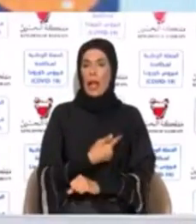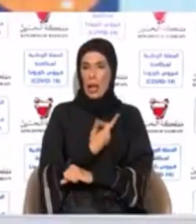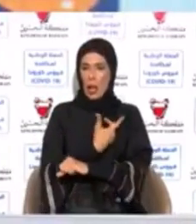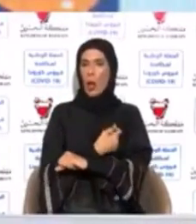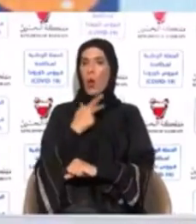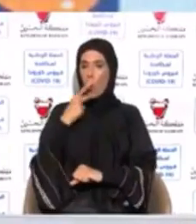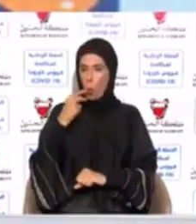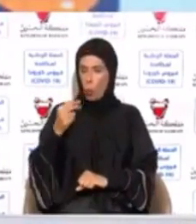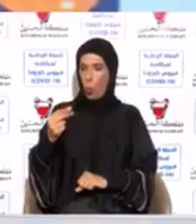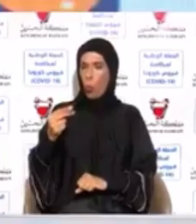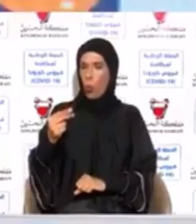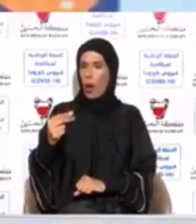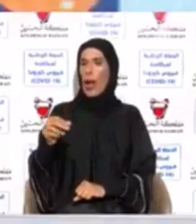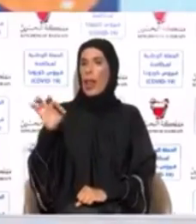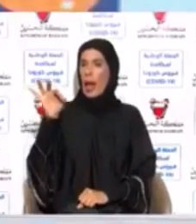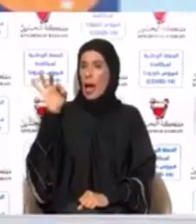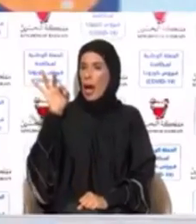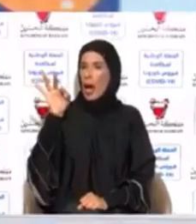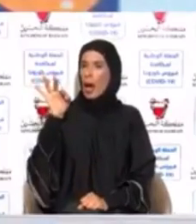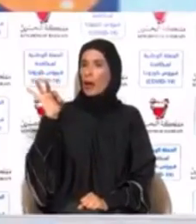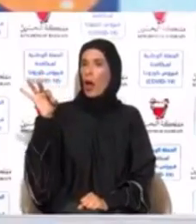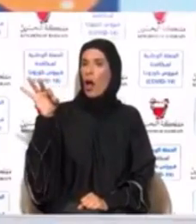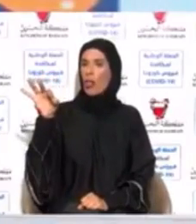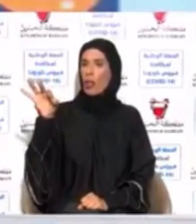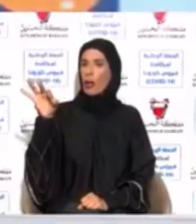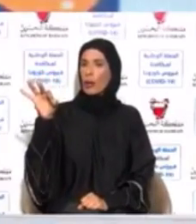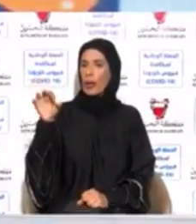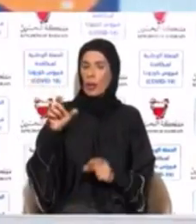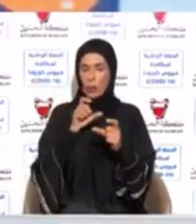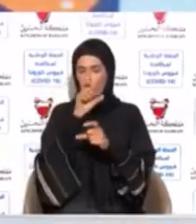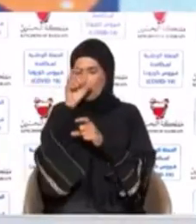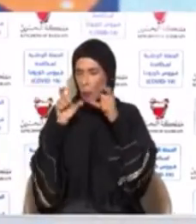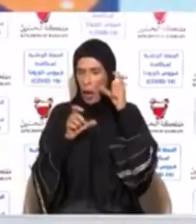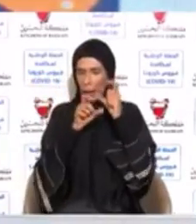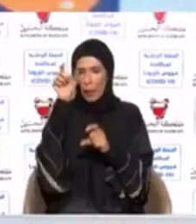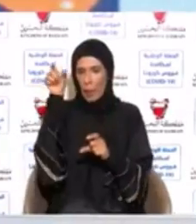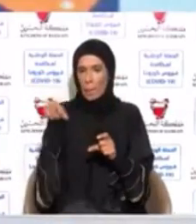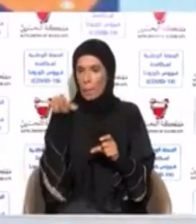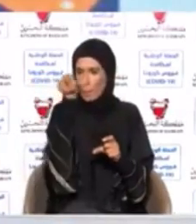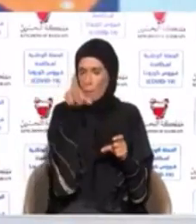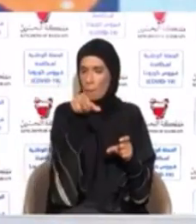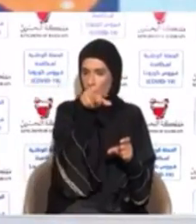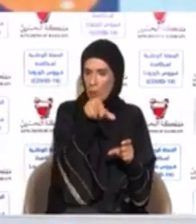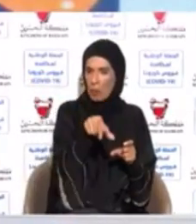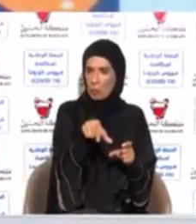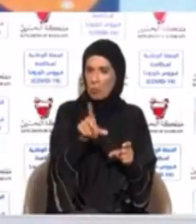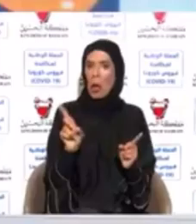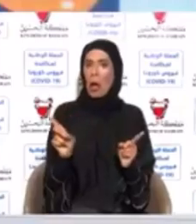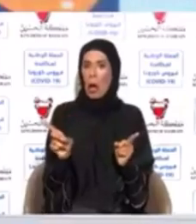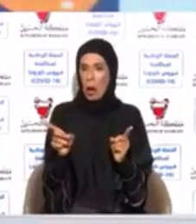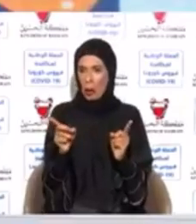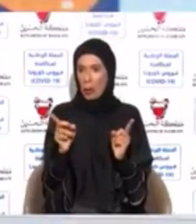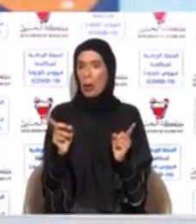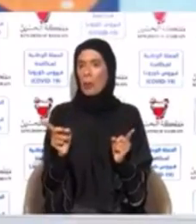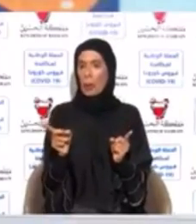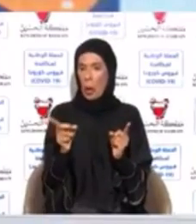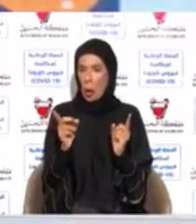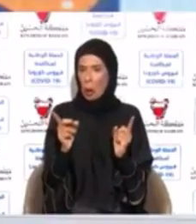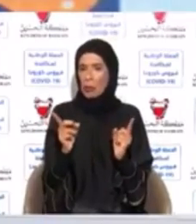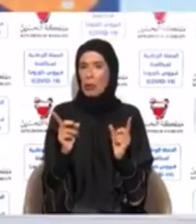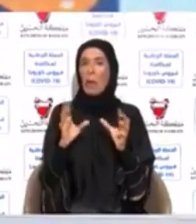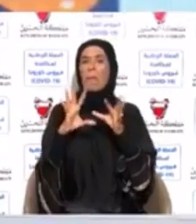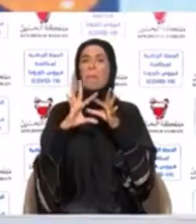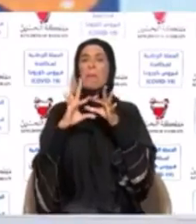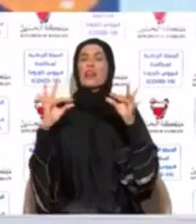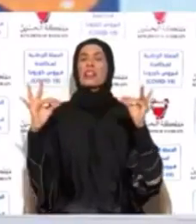لله الأعراض اللي الأشخاص بحكم متابعتنا اليومية معهم تعتبر عوارض جانبية، تعتبر عوارض بسيطة